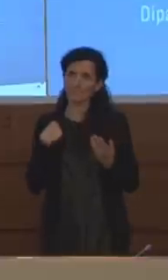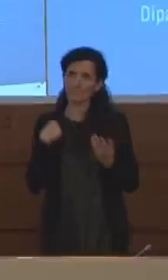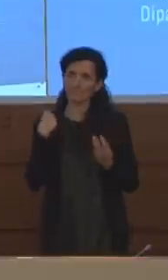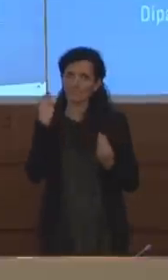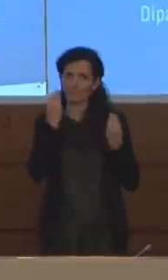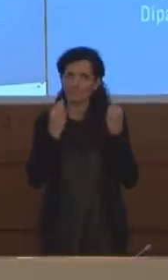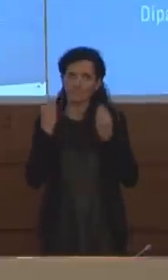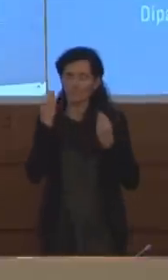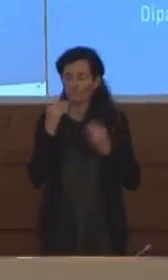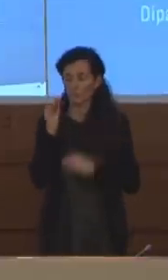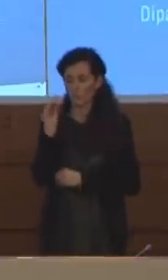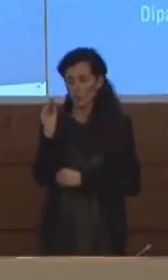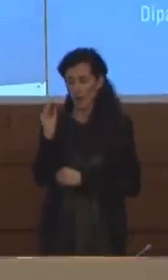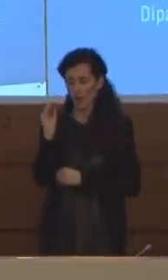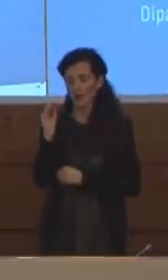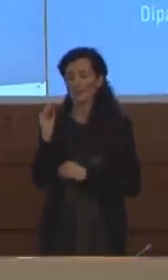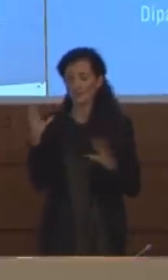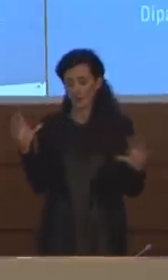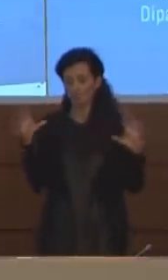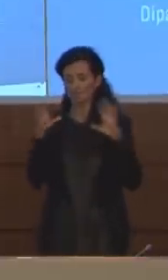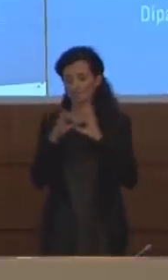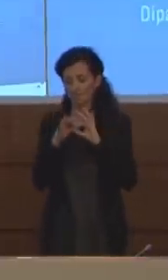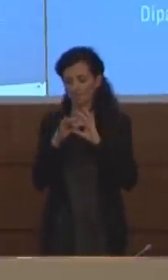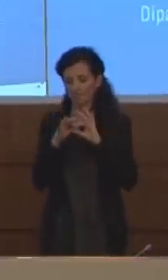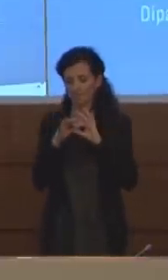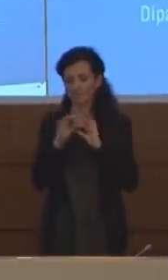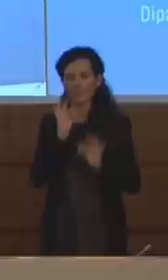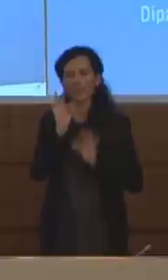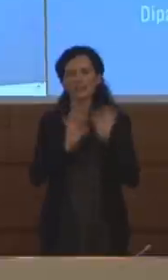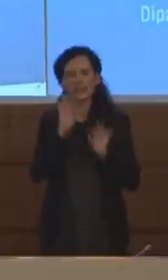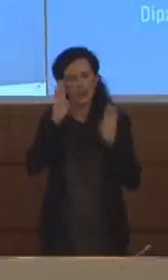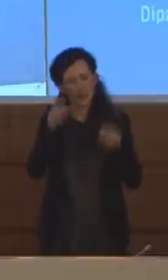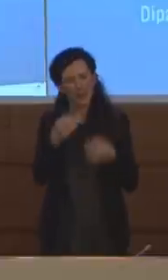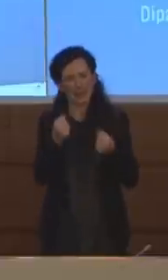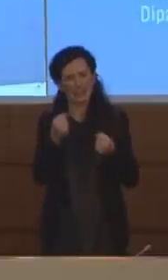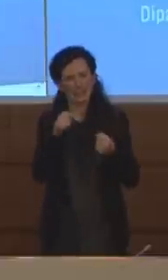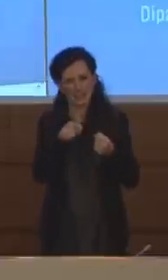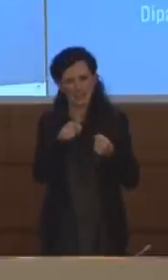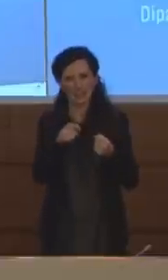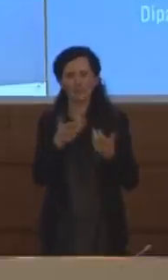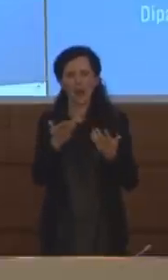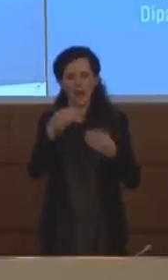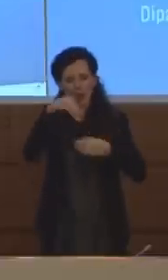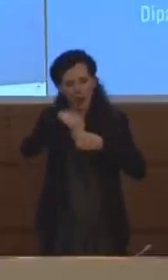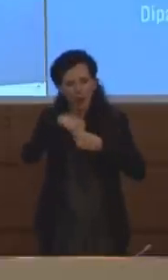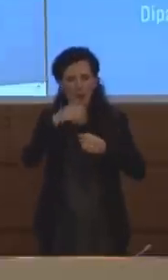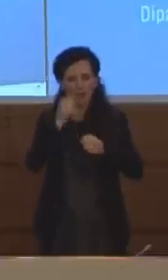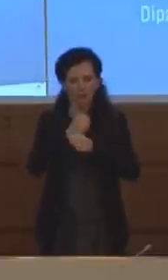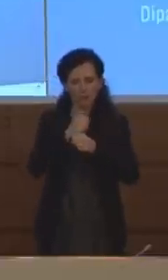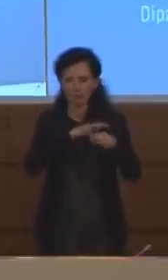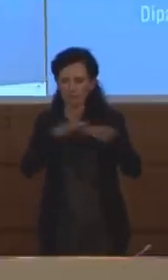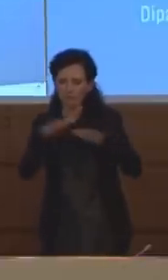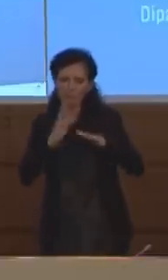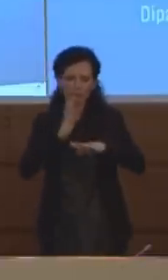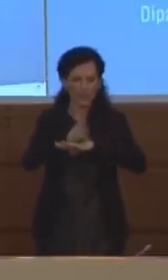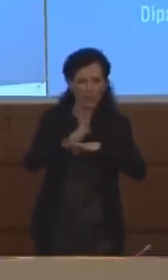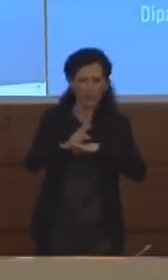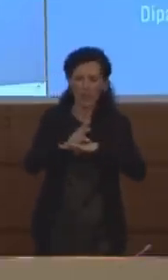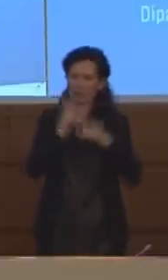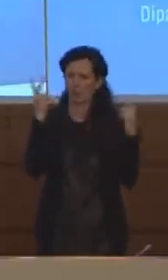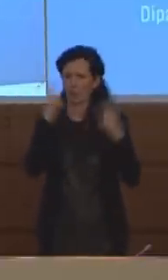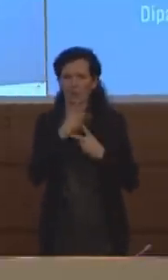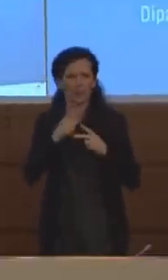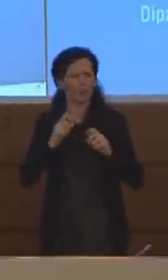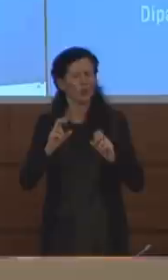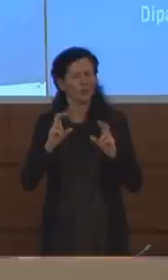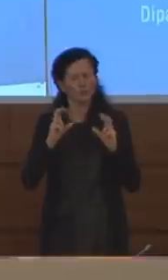all uso delle terapie intensive che è stato fatto uno sforzo incredibile davanti anche nella produzione civile in genere per